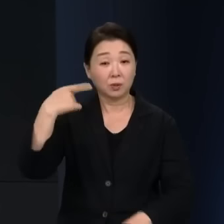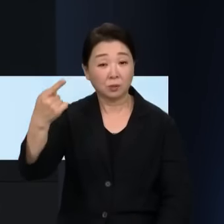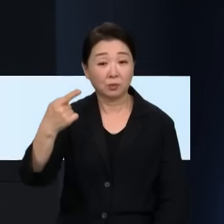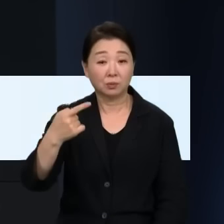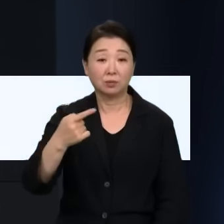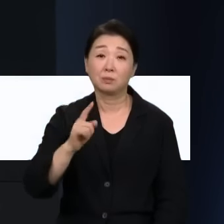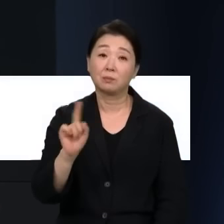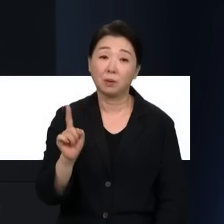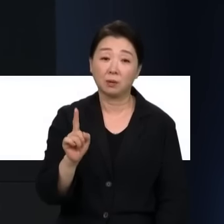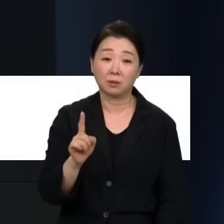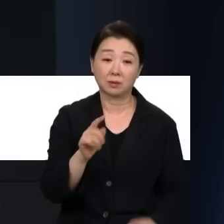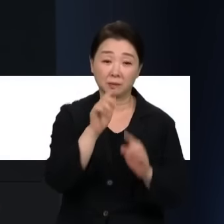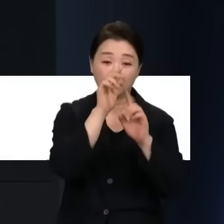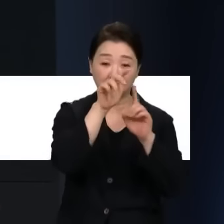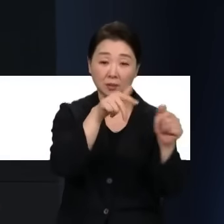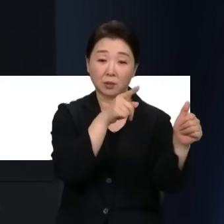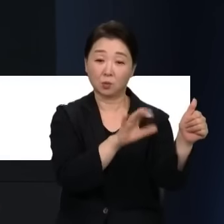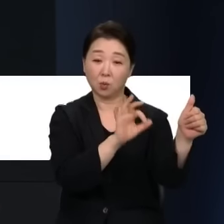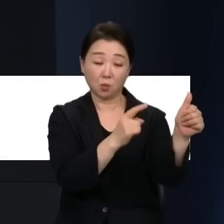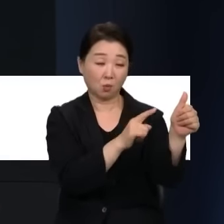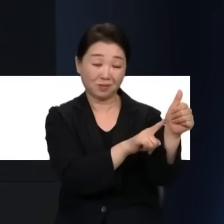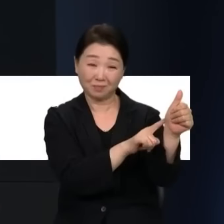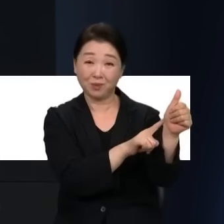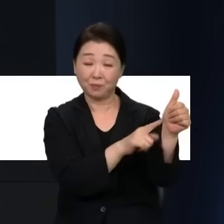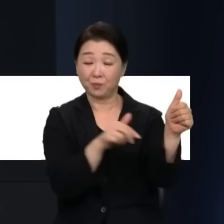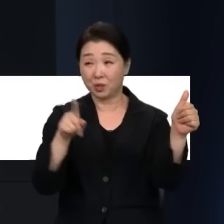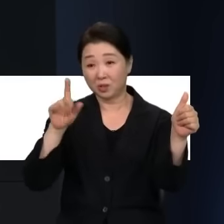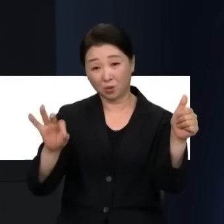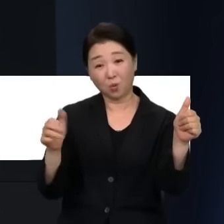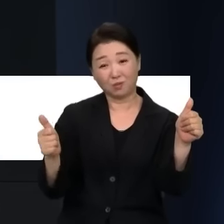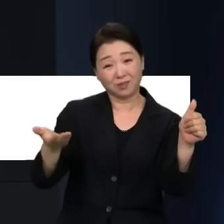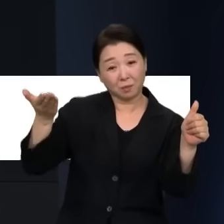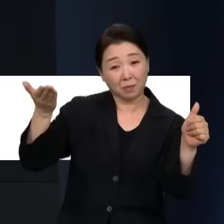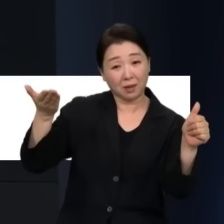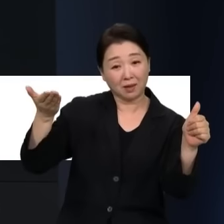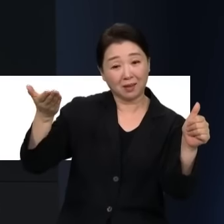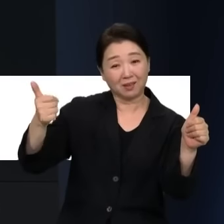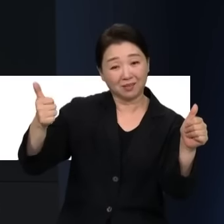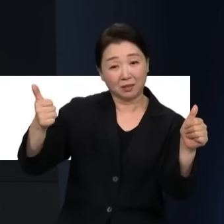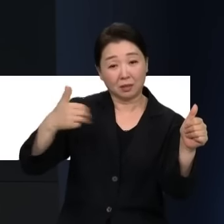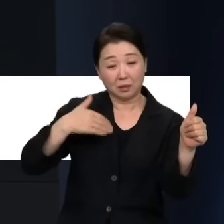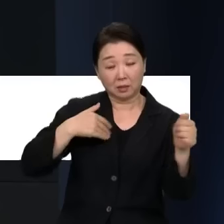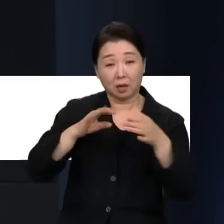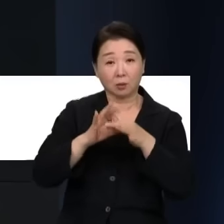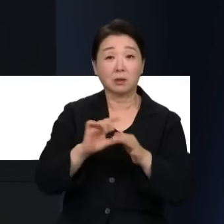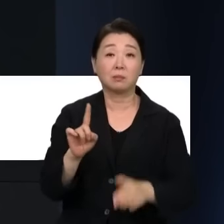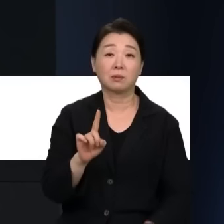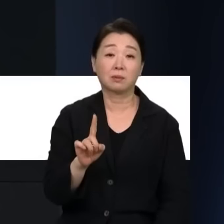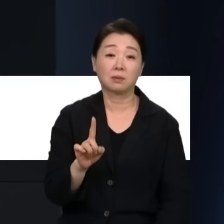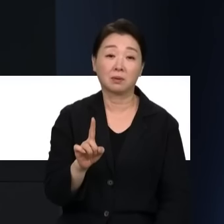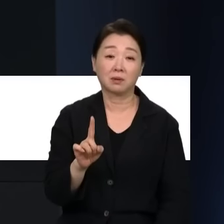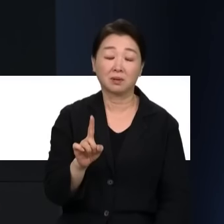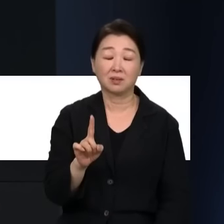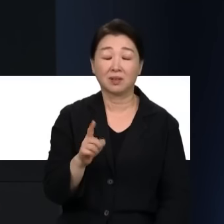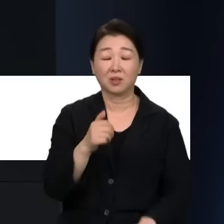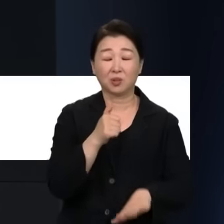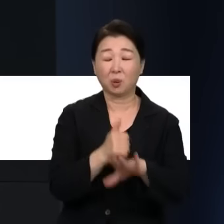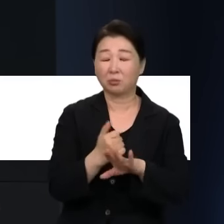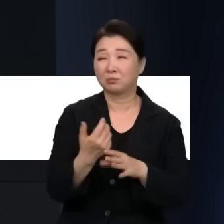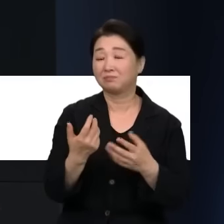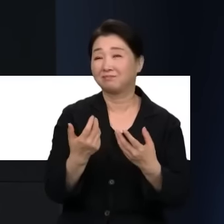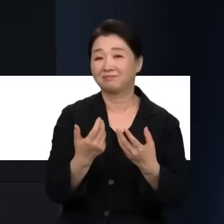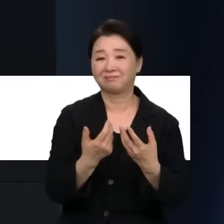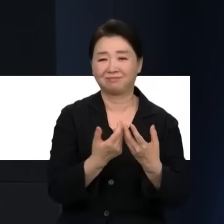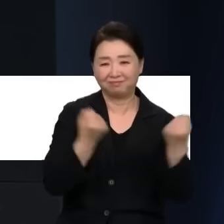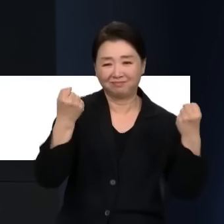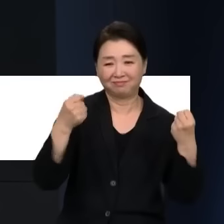저 이종호 대표 전 대표나무 송모 선배 이분들고 저의 관계는 뭐 사실상 이제 파탄이 났다고 봐도